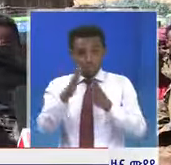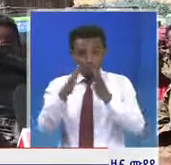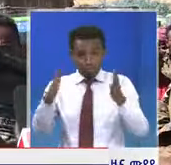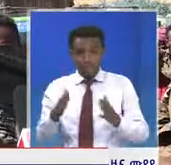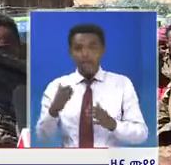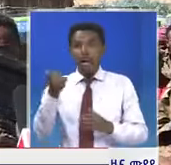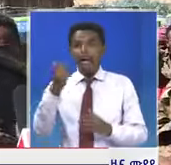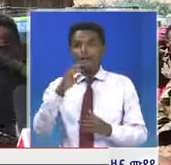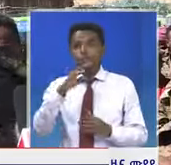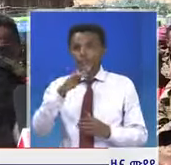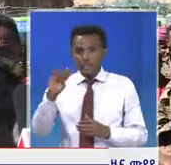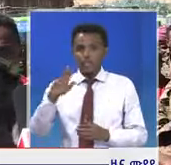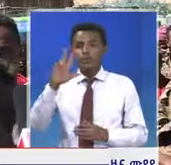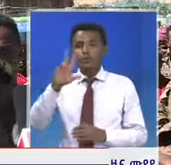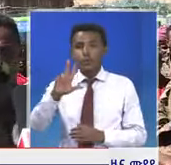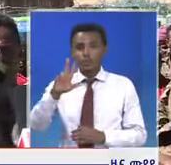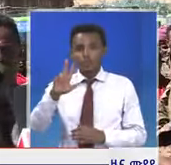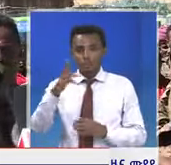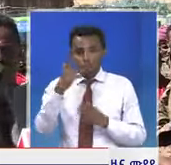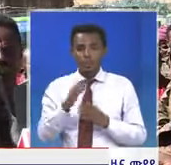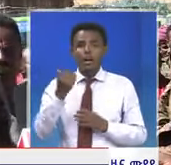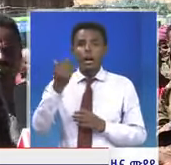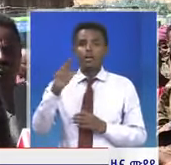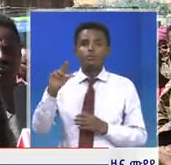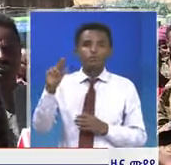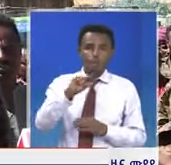ነው። አርሚ 3ን ሀርቡ ላይ ቆረጥ ነው።